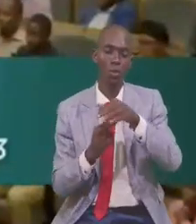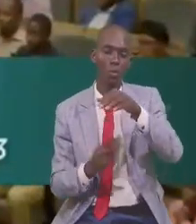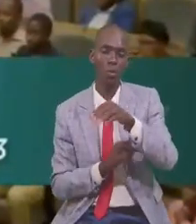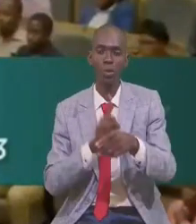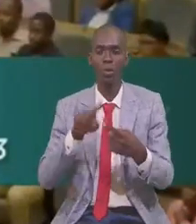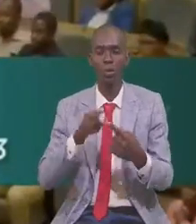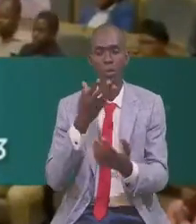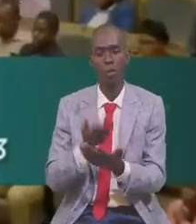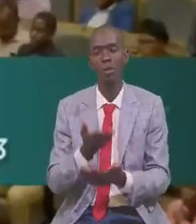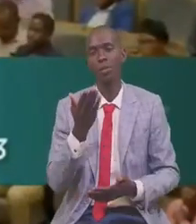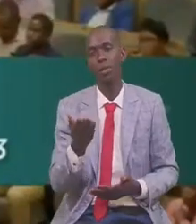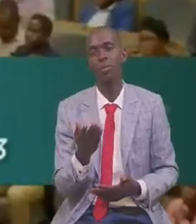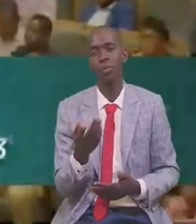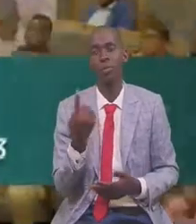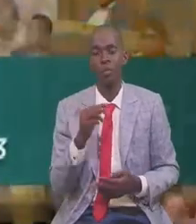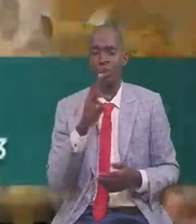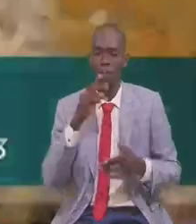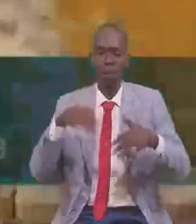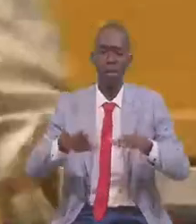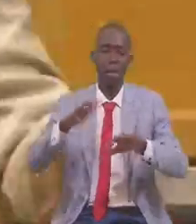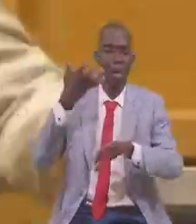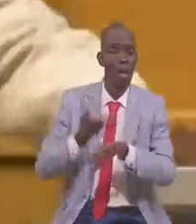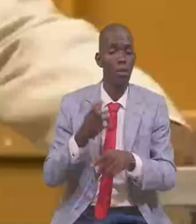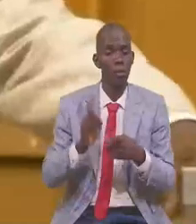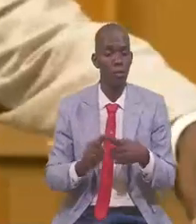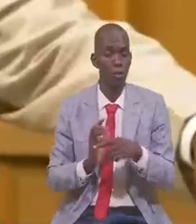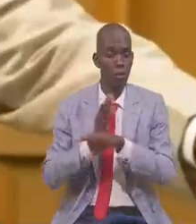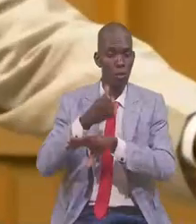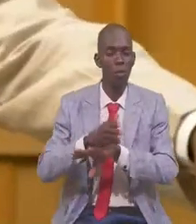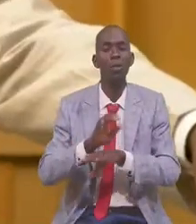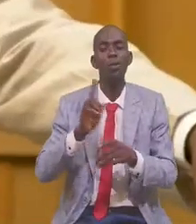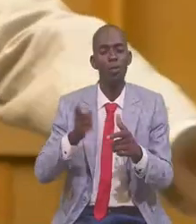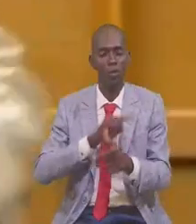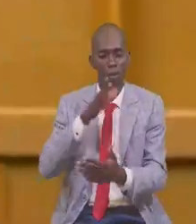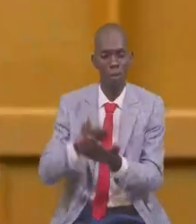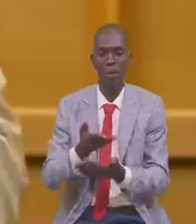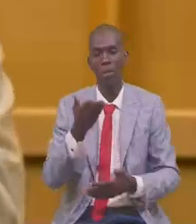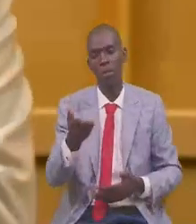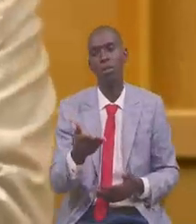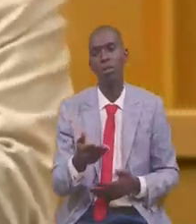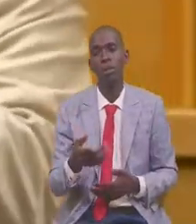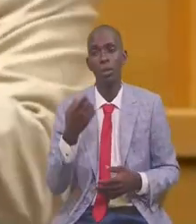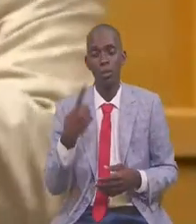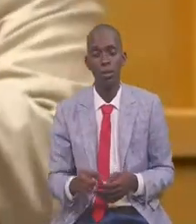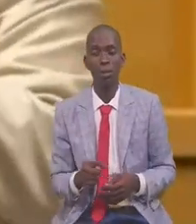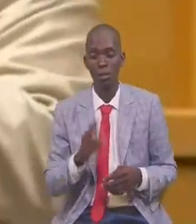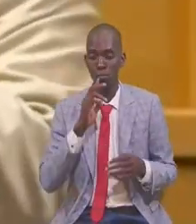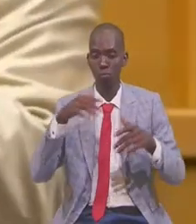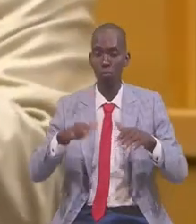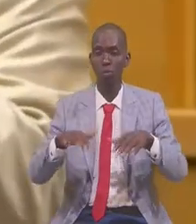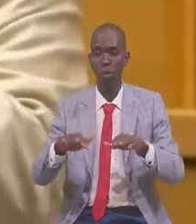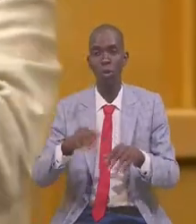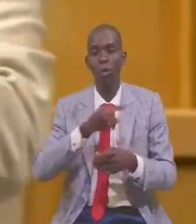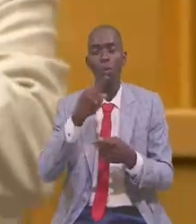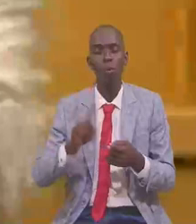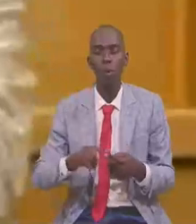Le fleuve, difficile à traverser, ne t'en fais pas. Arrive là-bas d'abord. Le fleuve. Mais quand le Jourdain déborde,